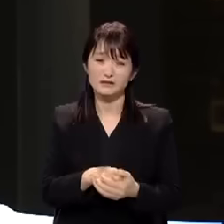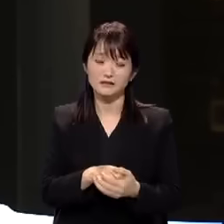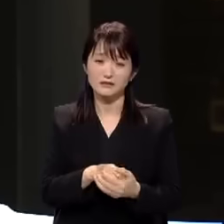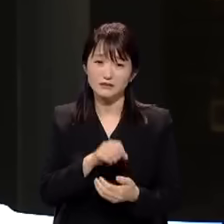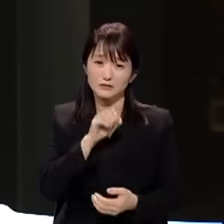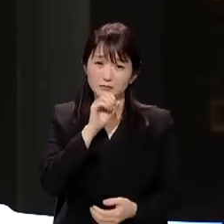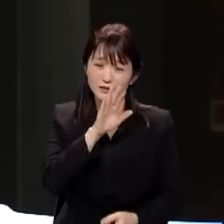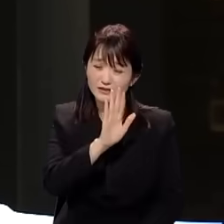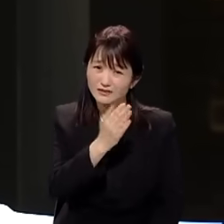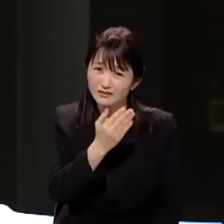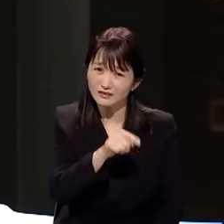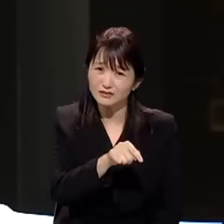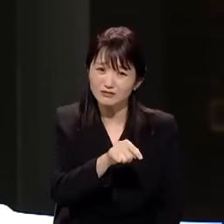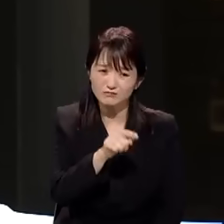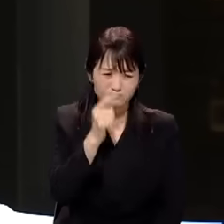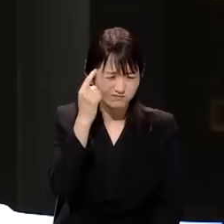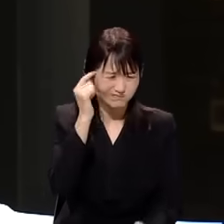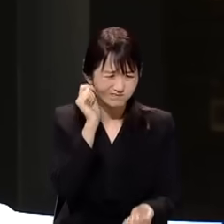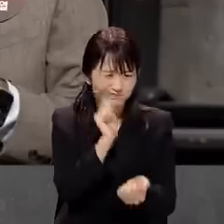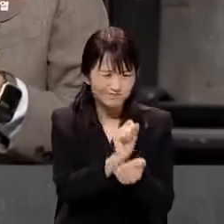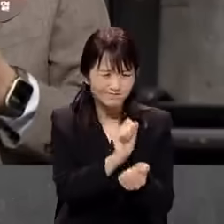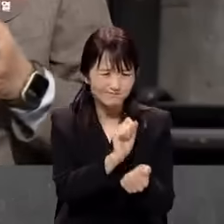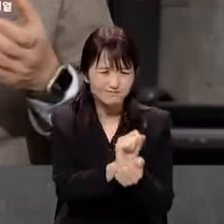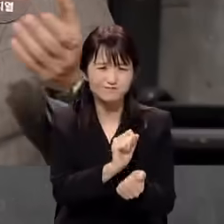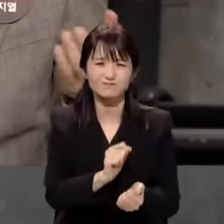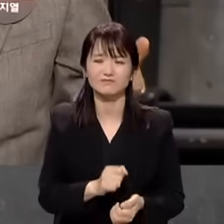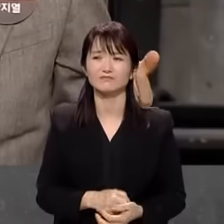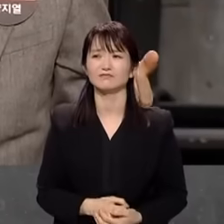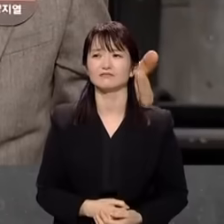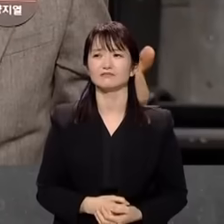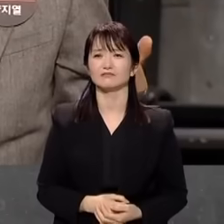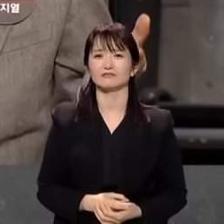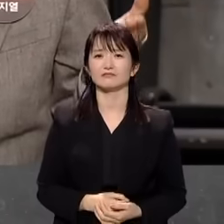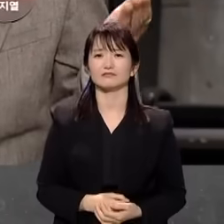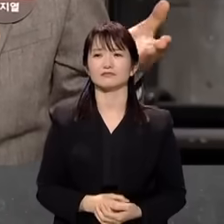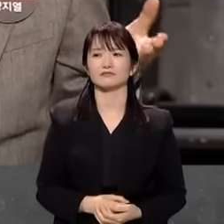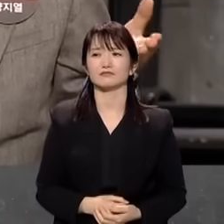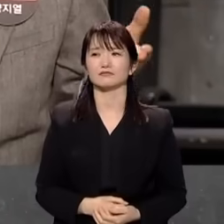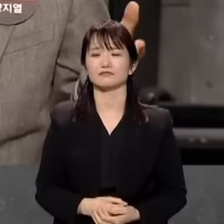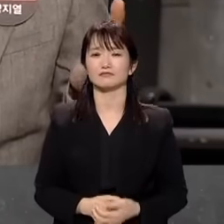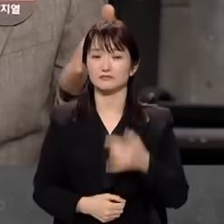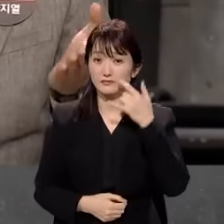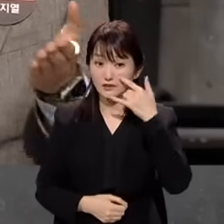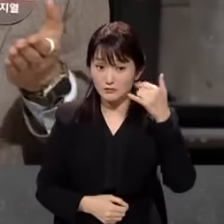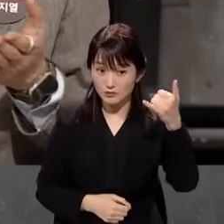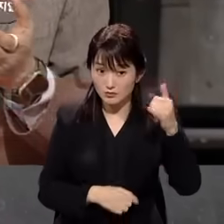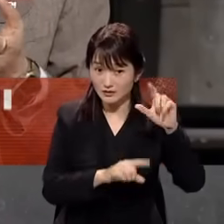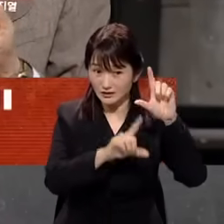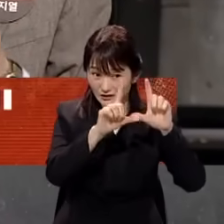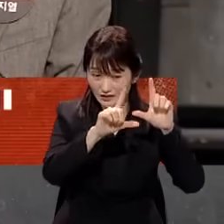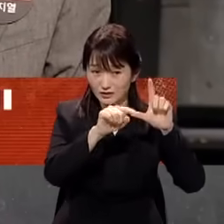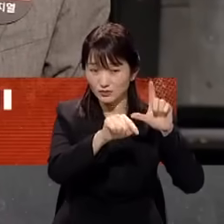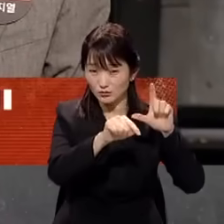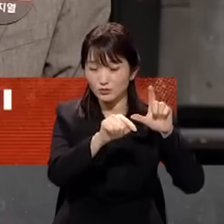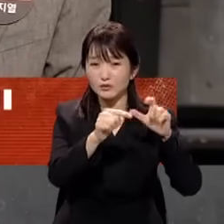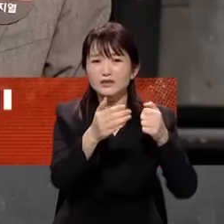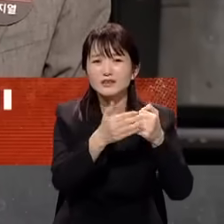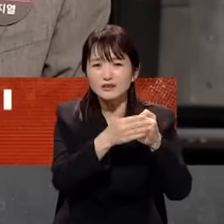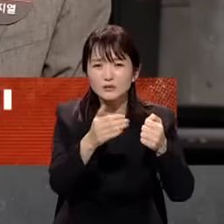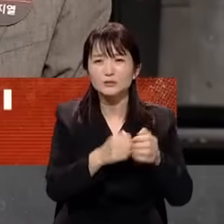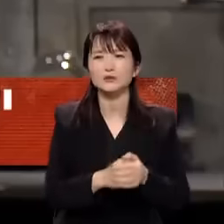듭니다. 뭔가 이렇게 참 말씀드리는 게 참 모르겠습니다. 부모님이 저런 태도를 보이니까 이